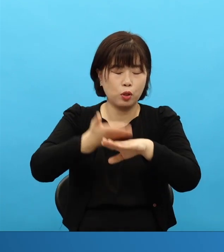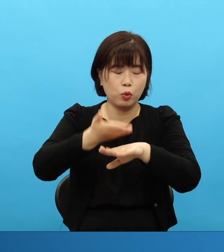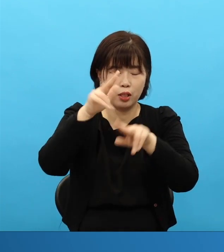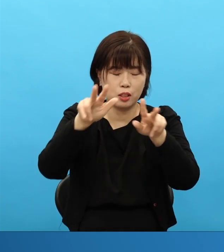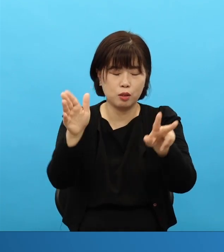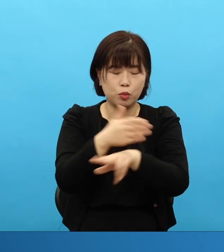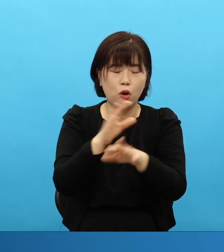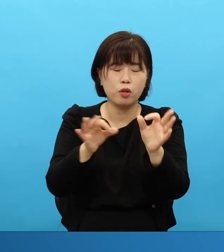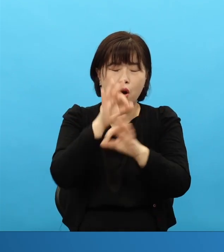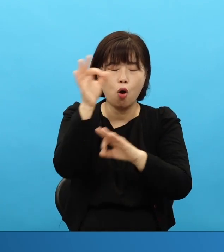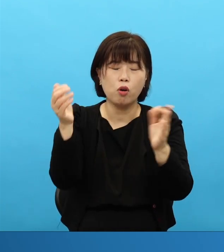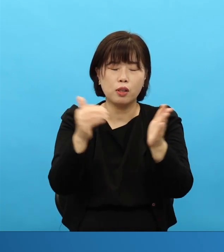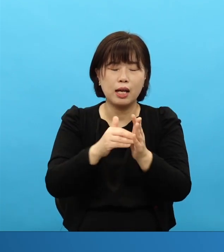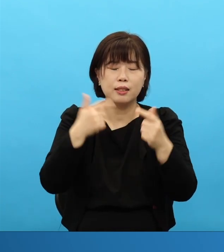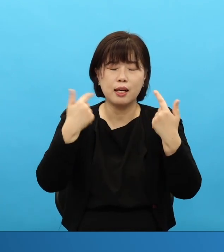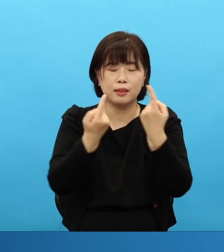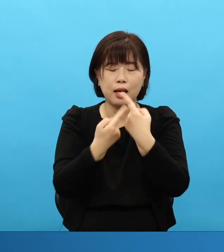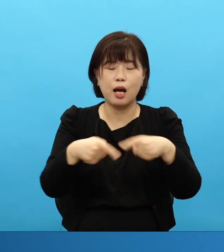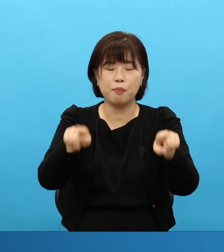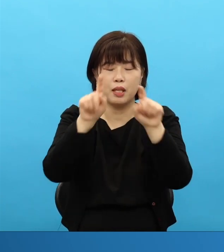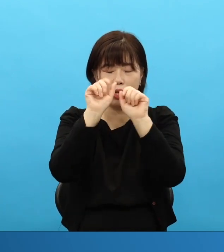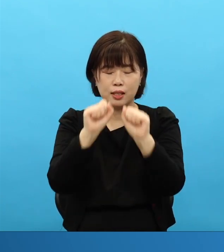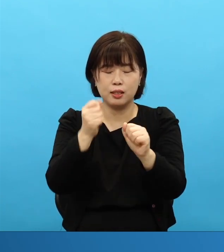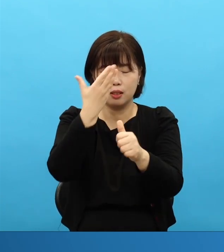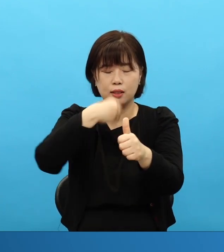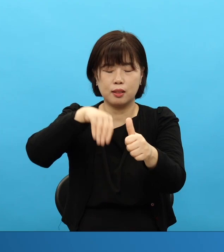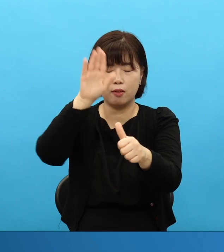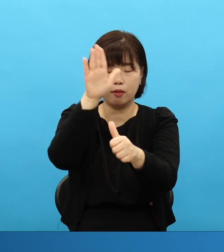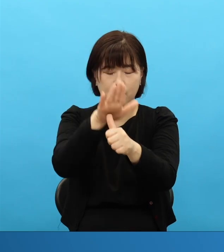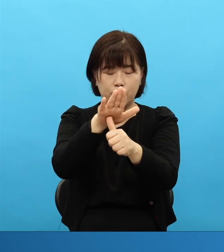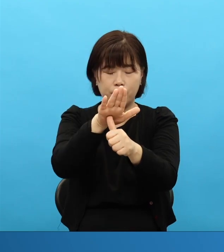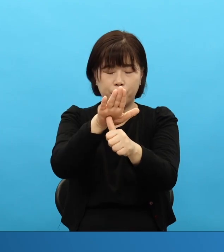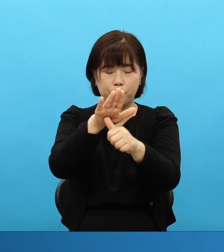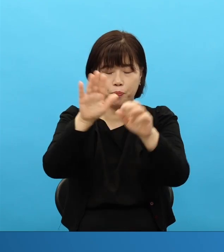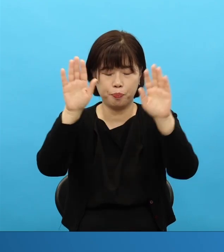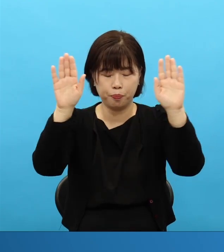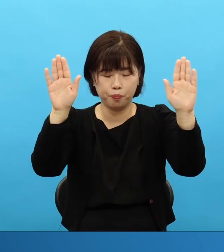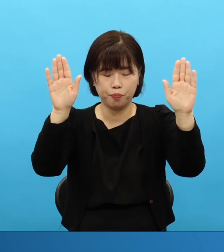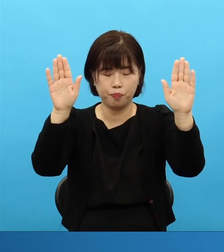있을지어다. On top of all the hands that have given all the disciples of God forevermore. Amen. 아멘.